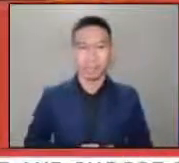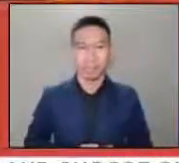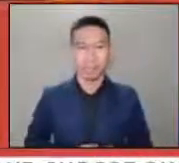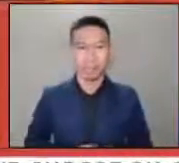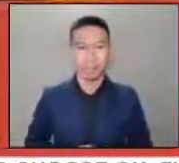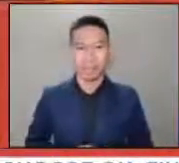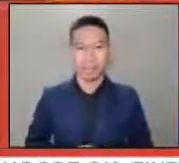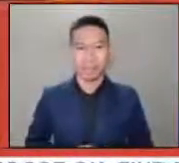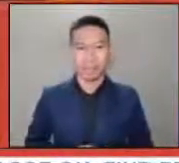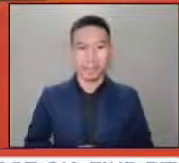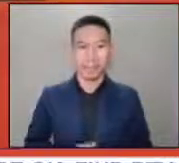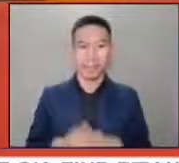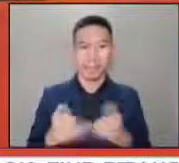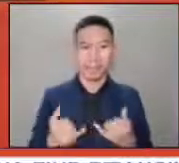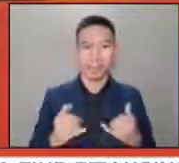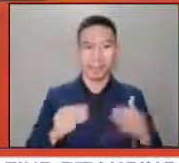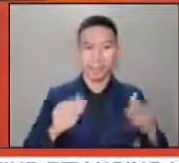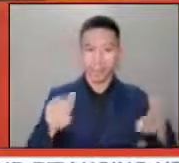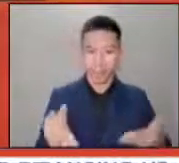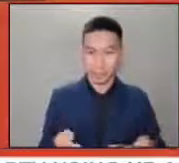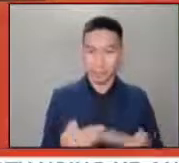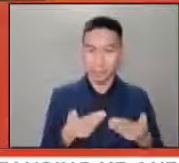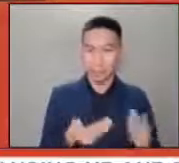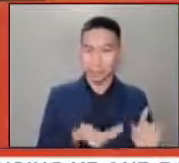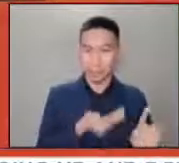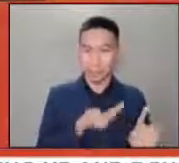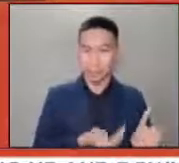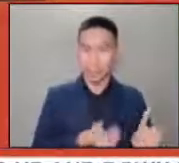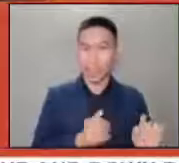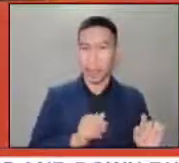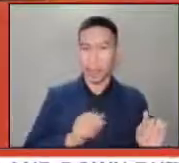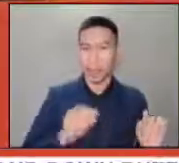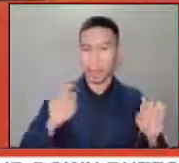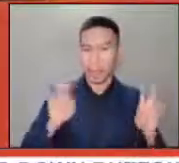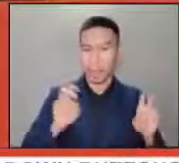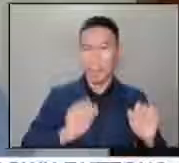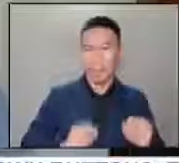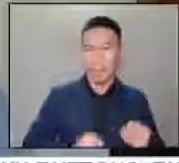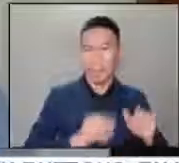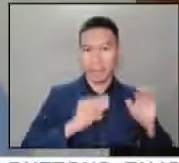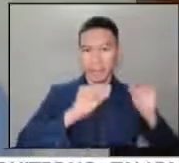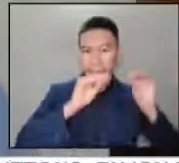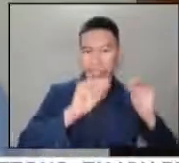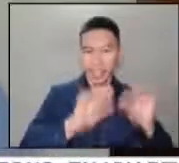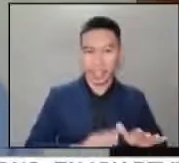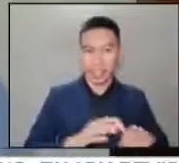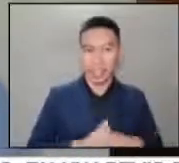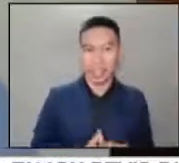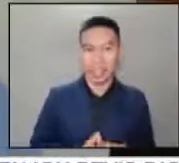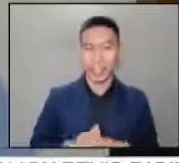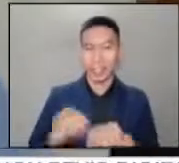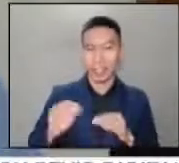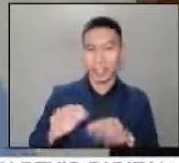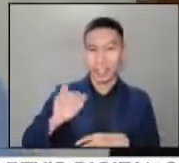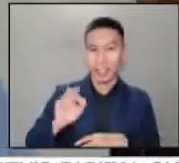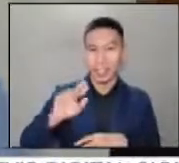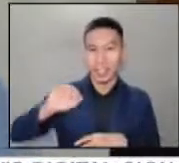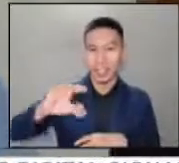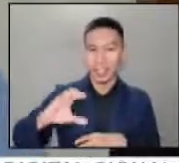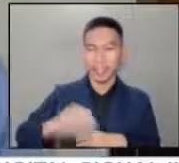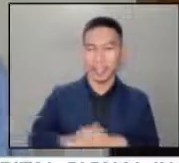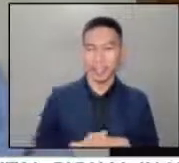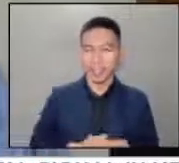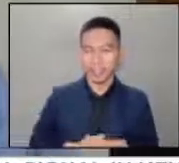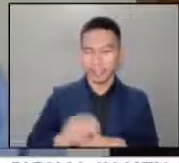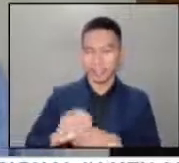Atin na po makikilala ngayong umaga ang mountain teacher ng Misamis Occidental, Teacher Jeric Maribao. Rise and shine po, Teacher Jeric. Si Diane Kerer